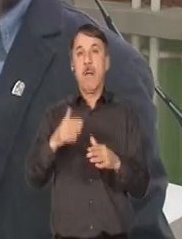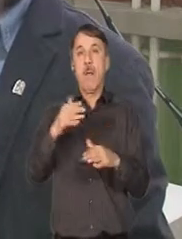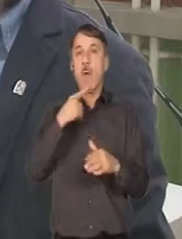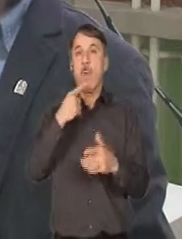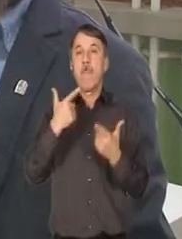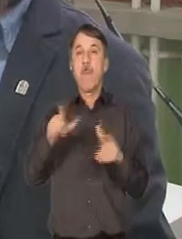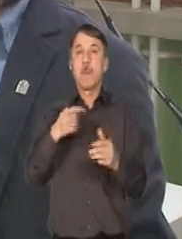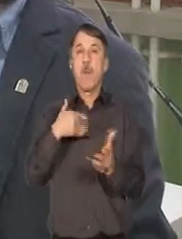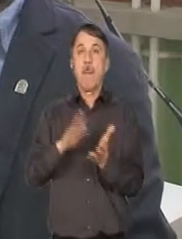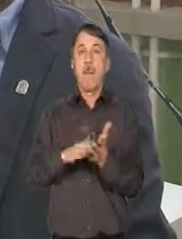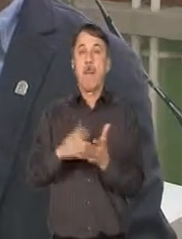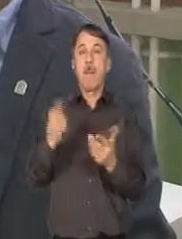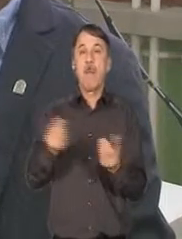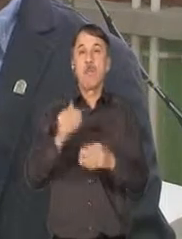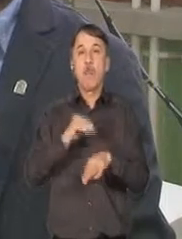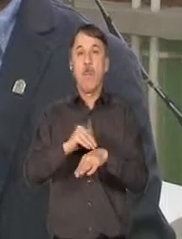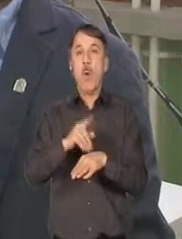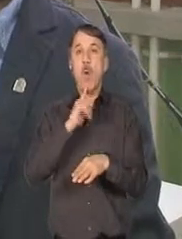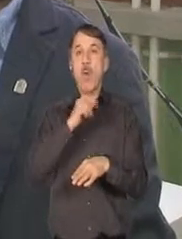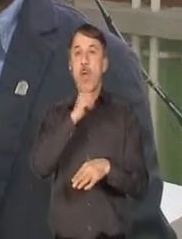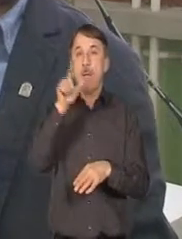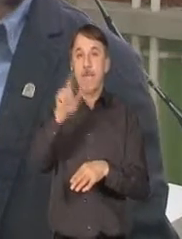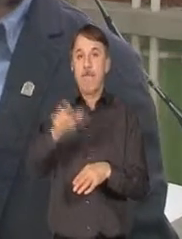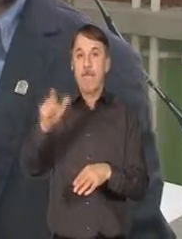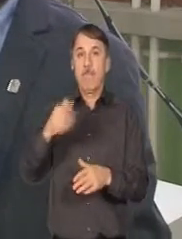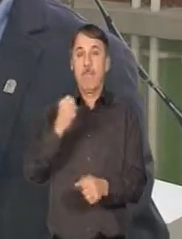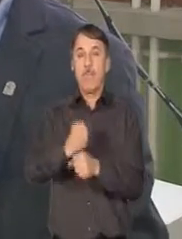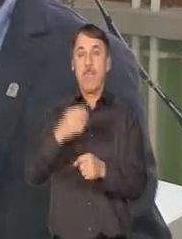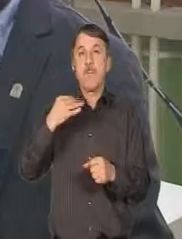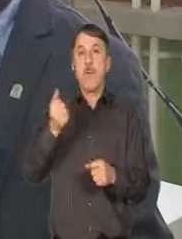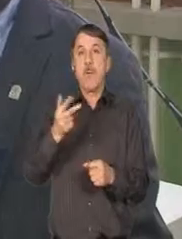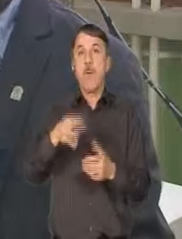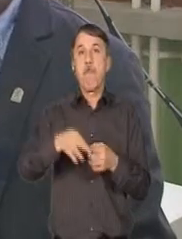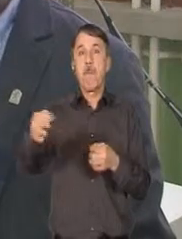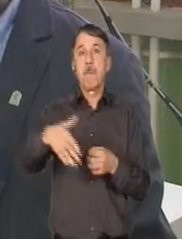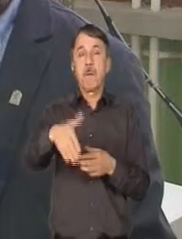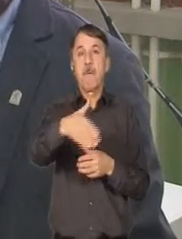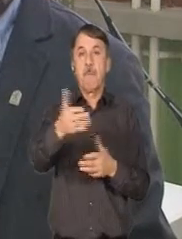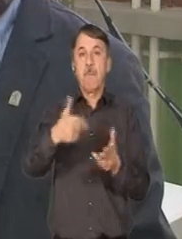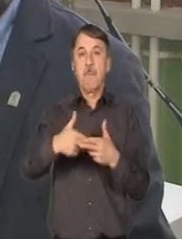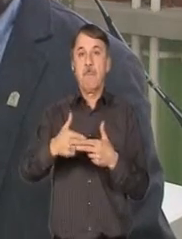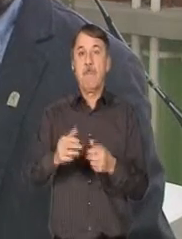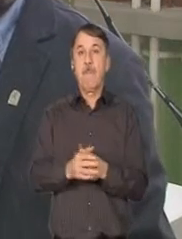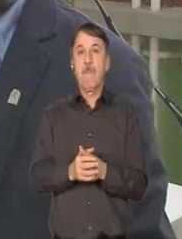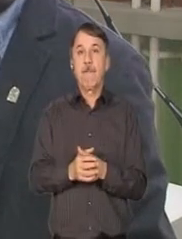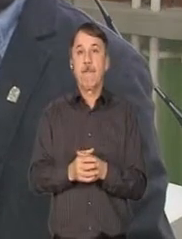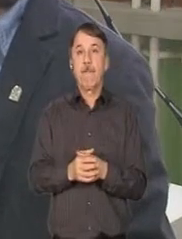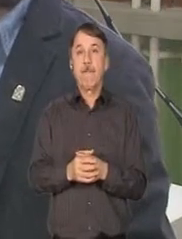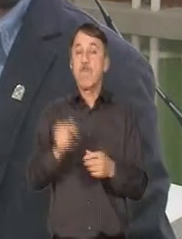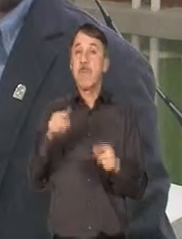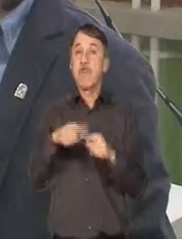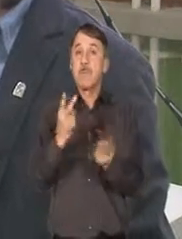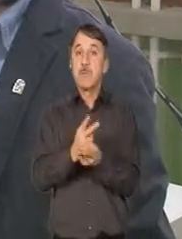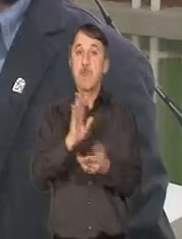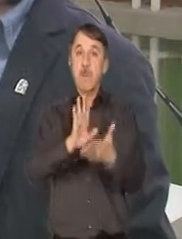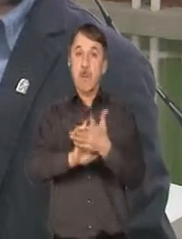glavu, nego recimo nekog računara koji je uključen i koji se nalazi na nekoliko metara u odnosu na nas.